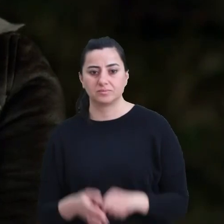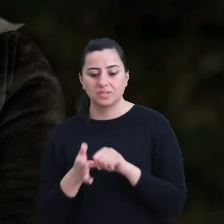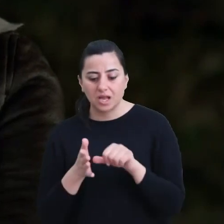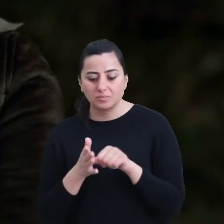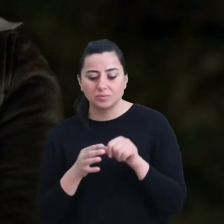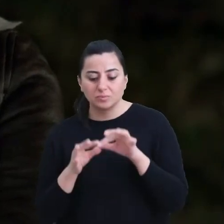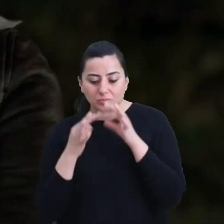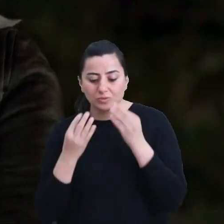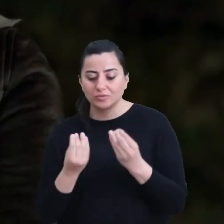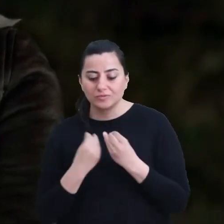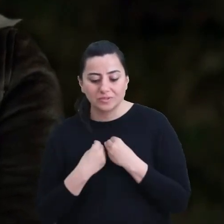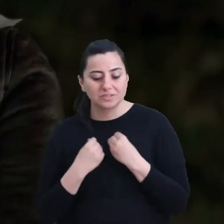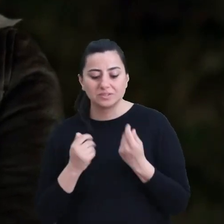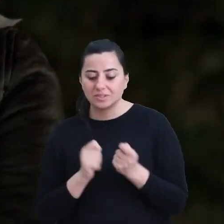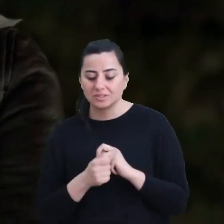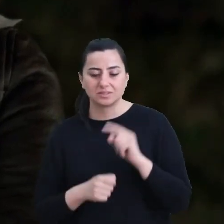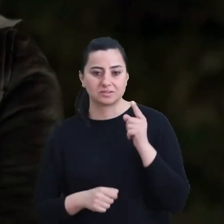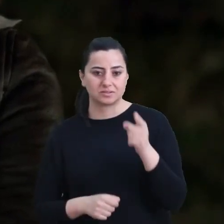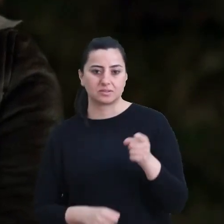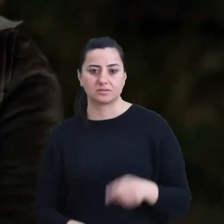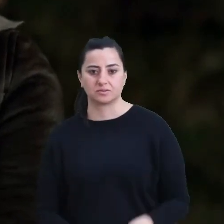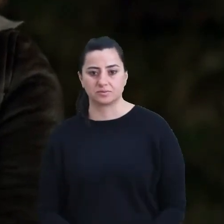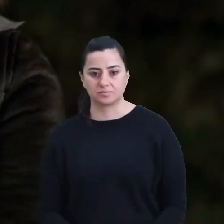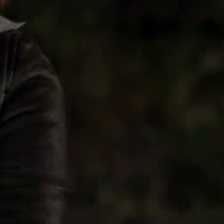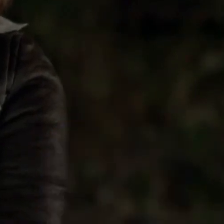Talihimin yüzünü güldürecek olan sensin.